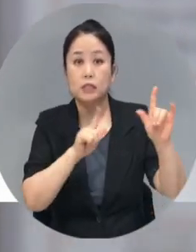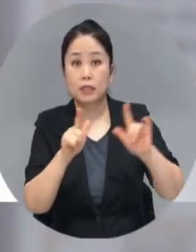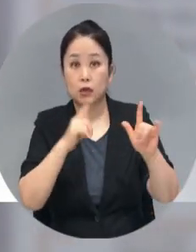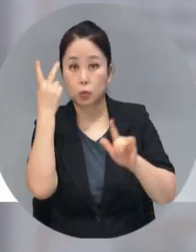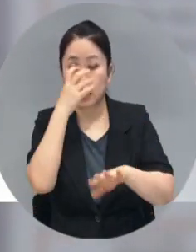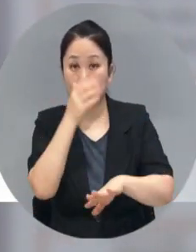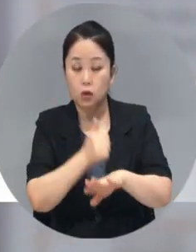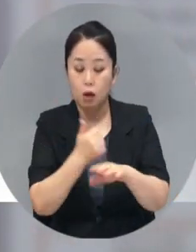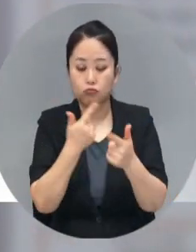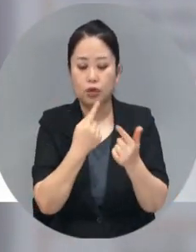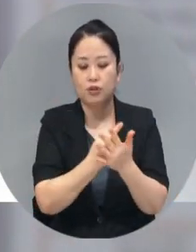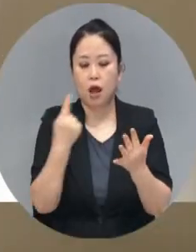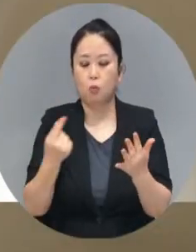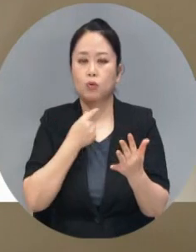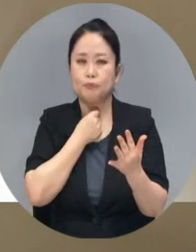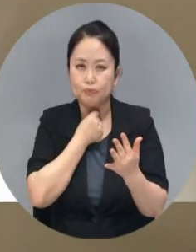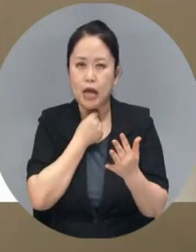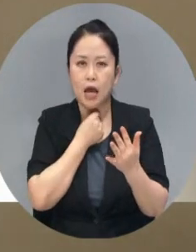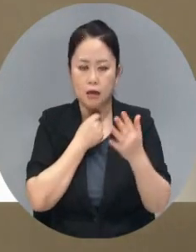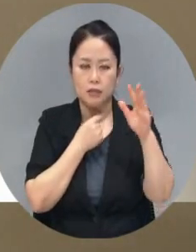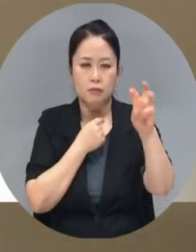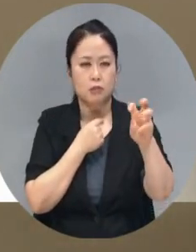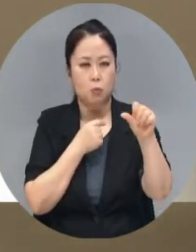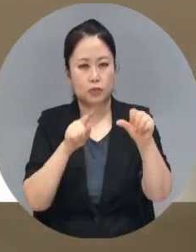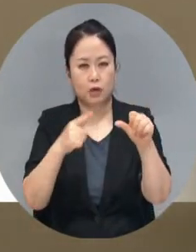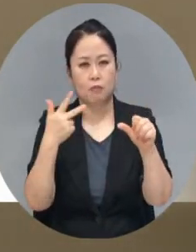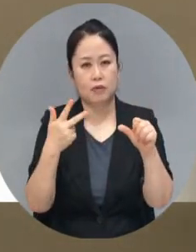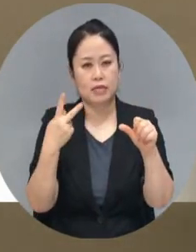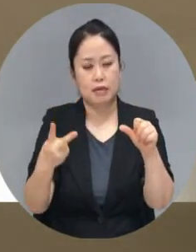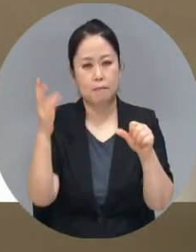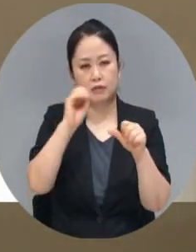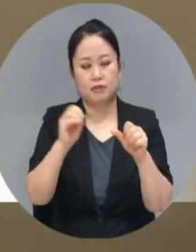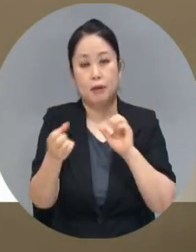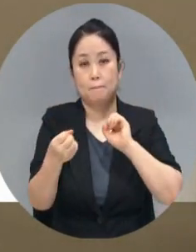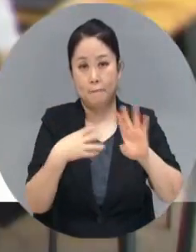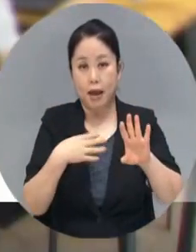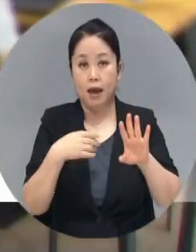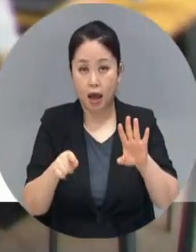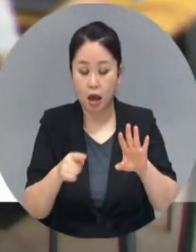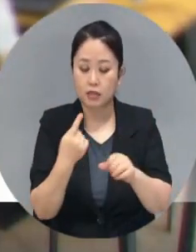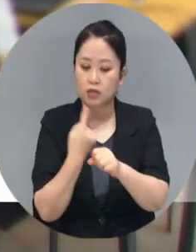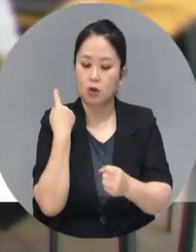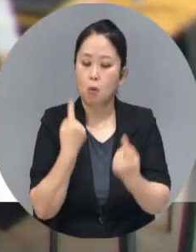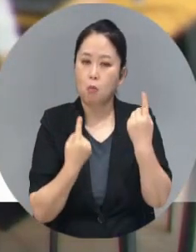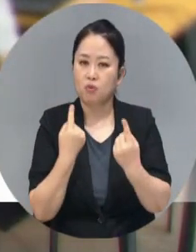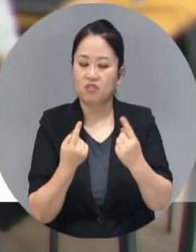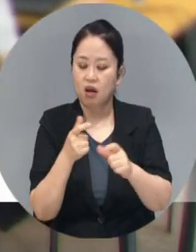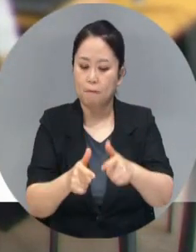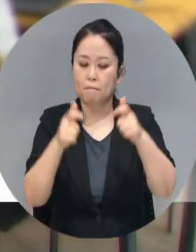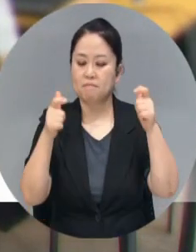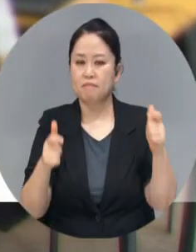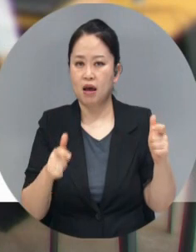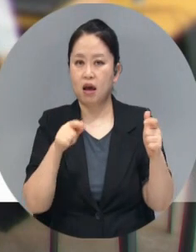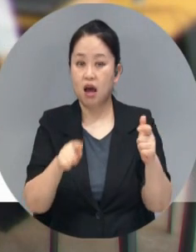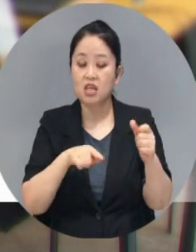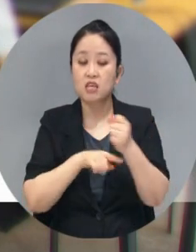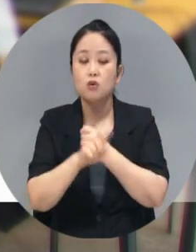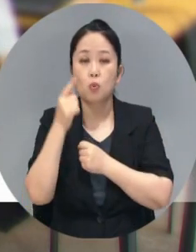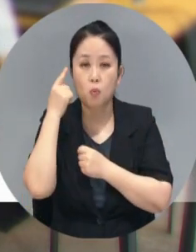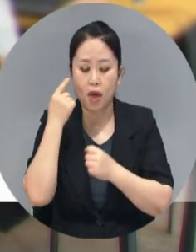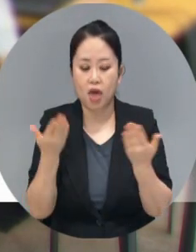있다고 35.2% 답했습니다이는 전년도보다 6.4% 포인트 상승한 수치로 주된 이유는